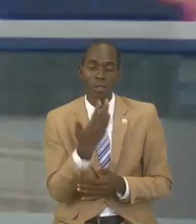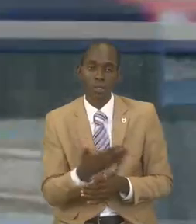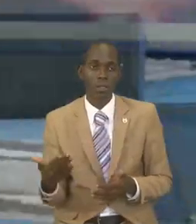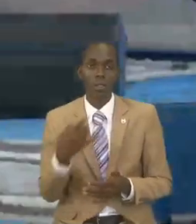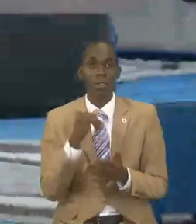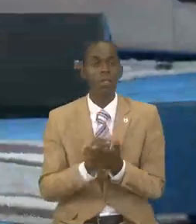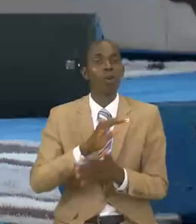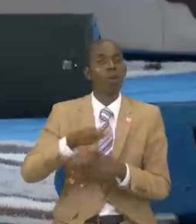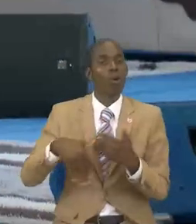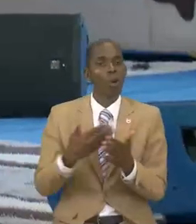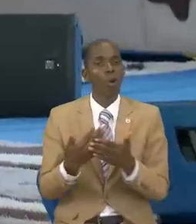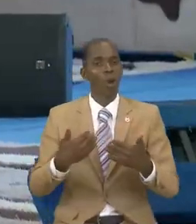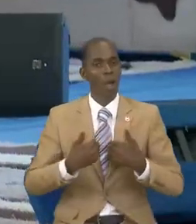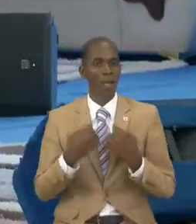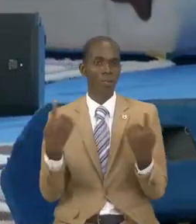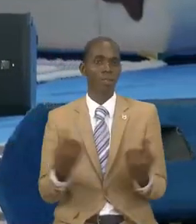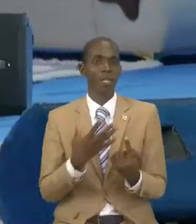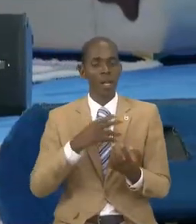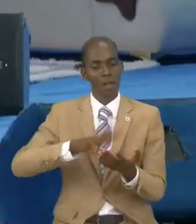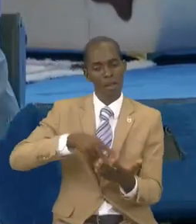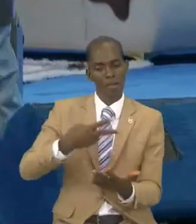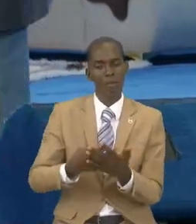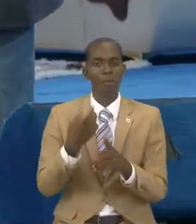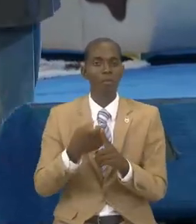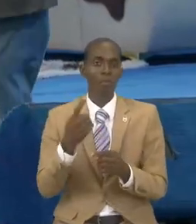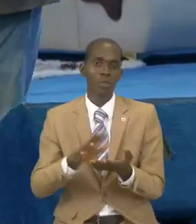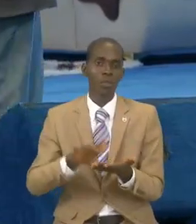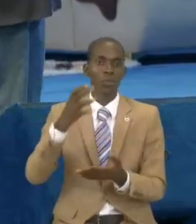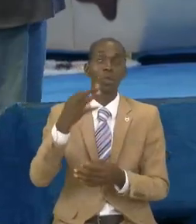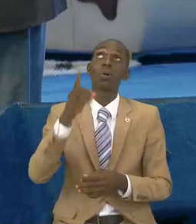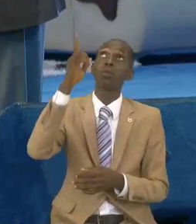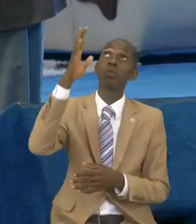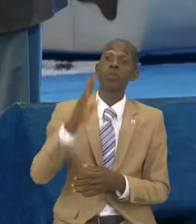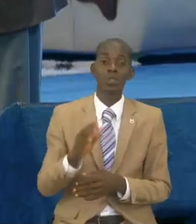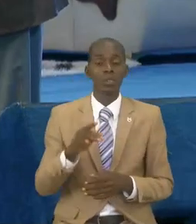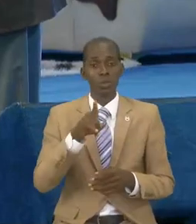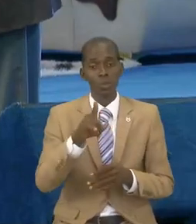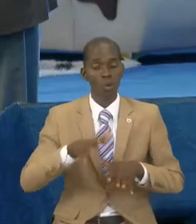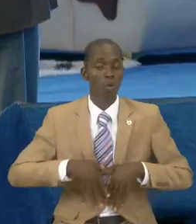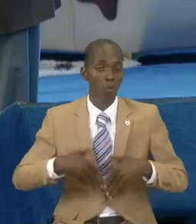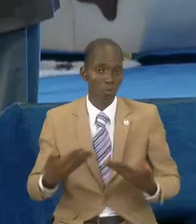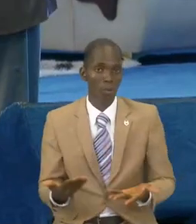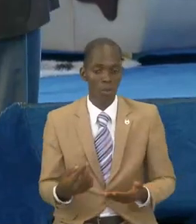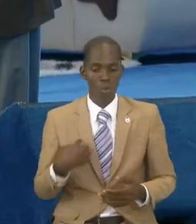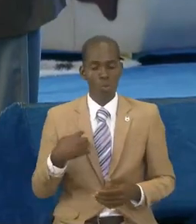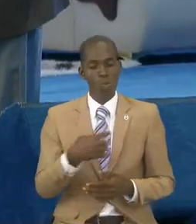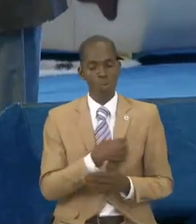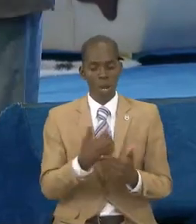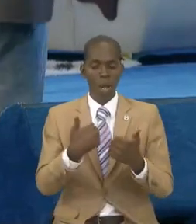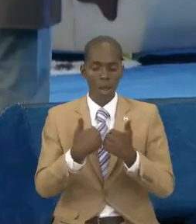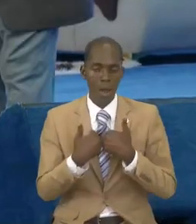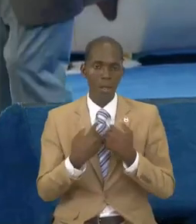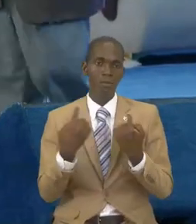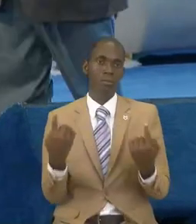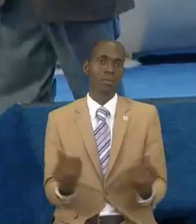péchés. Tous ont péché et sont privés de la gloire de Dieu. Il a confessé, nous avons